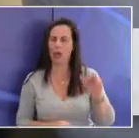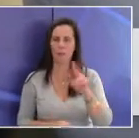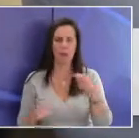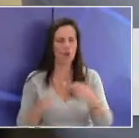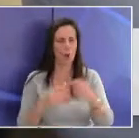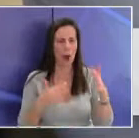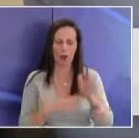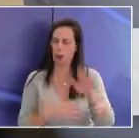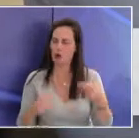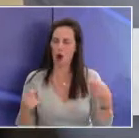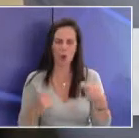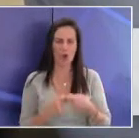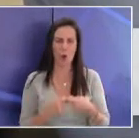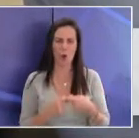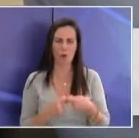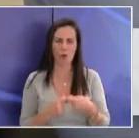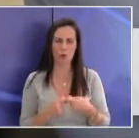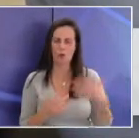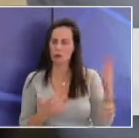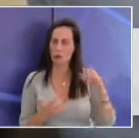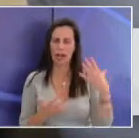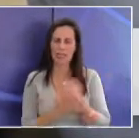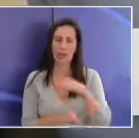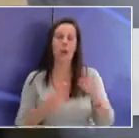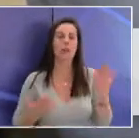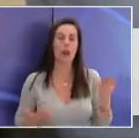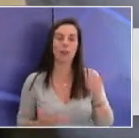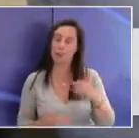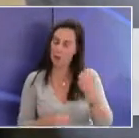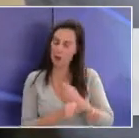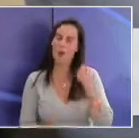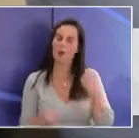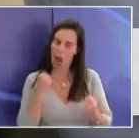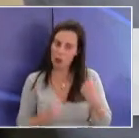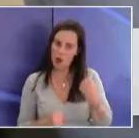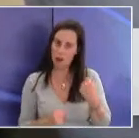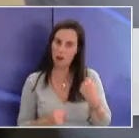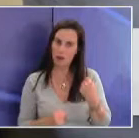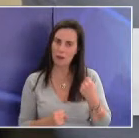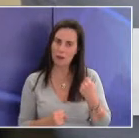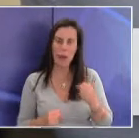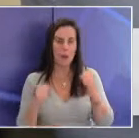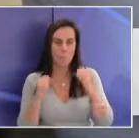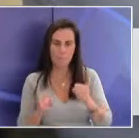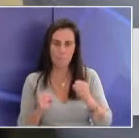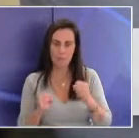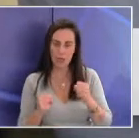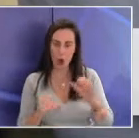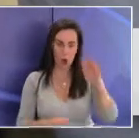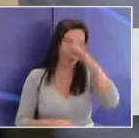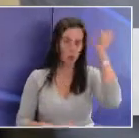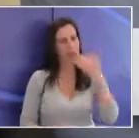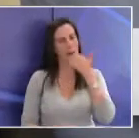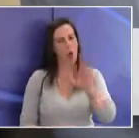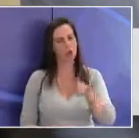של החקירה וגם בנושא של הניצחון בבחירות, אבל צריכים לעבוד קשה, ביטחון מופרז זה גם לא טוב, אנחנו